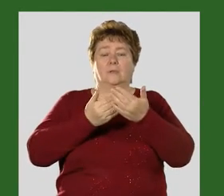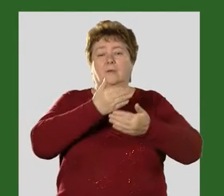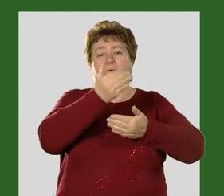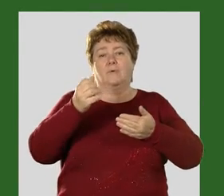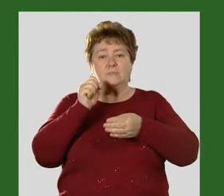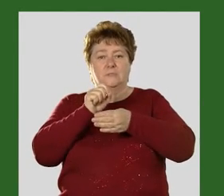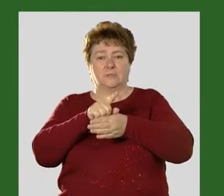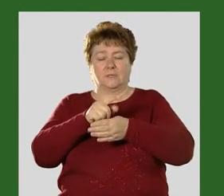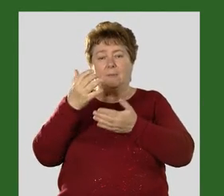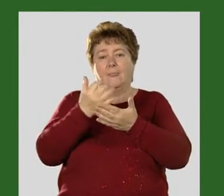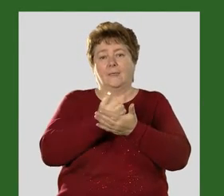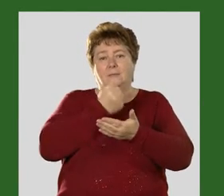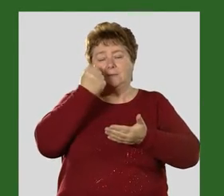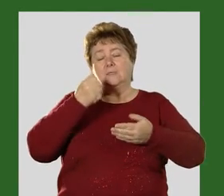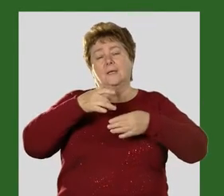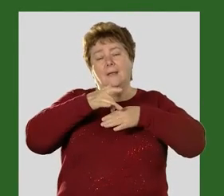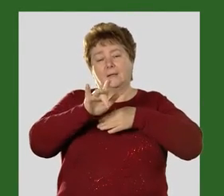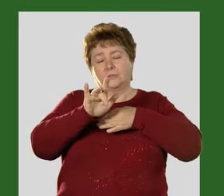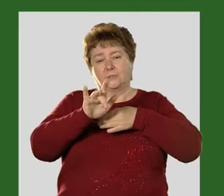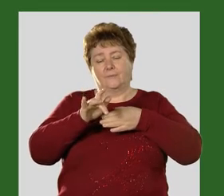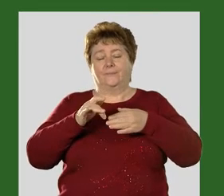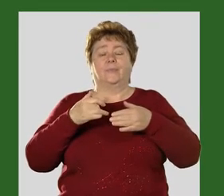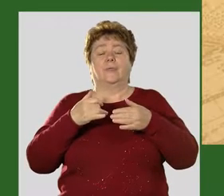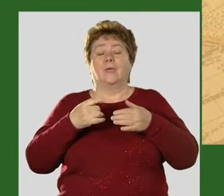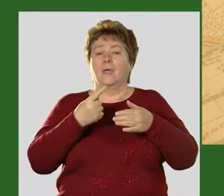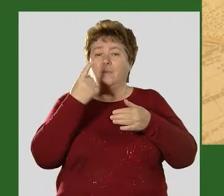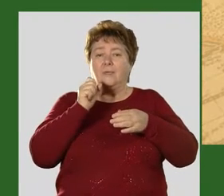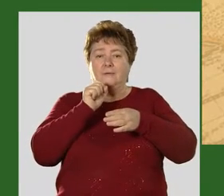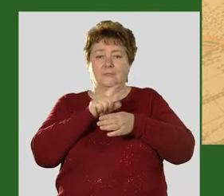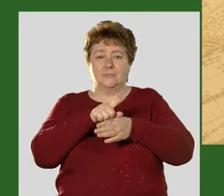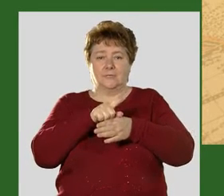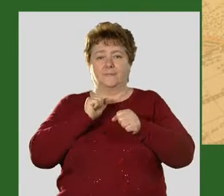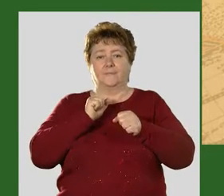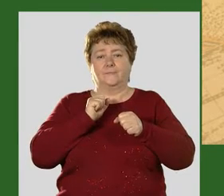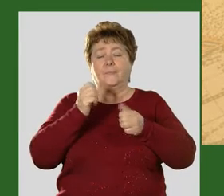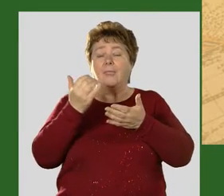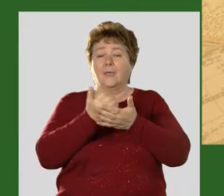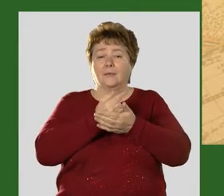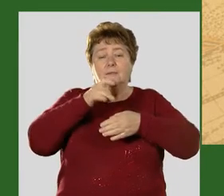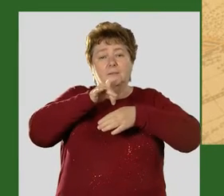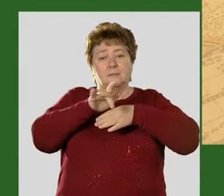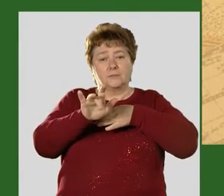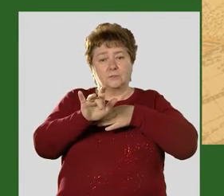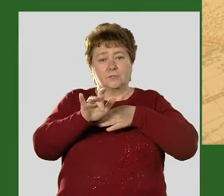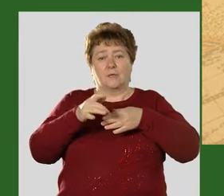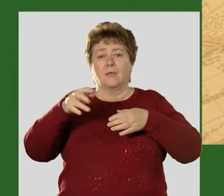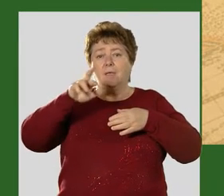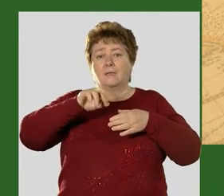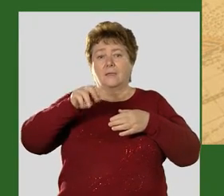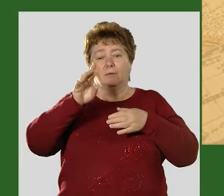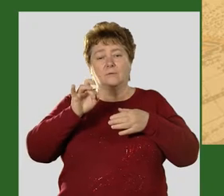вам задание «Найти лишнее». Итак, первое задание. Найдите лишнее.